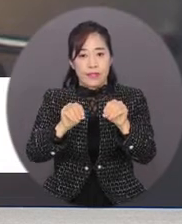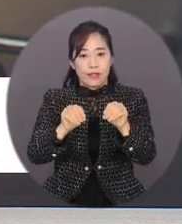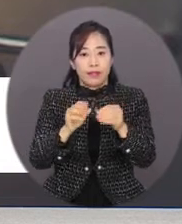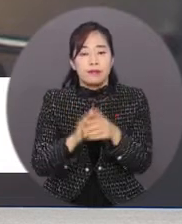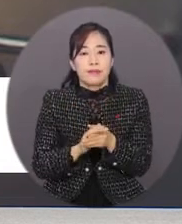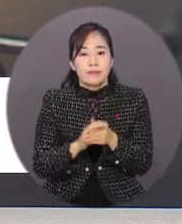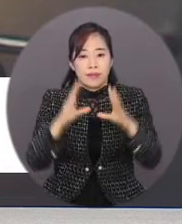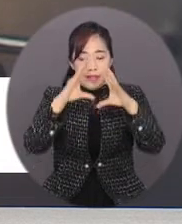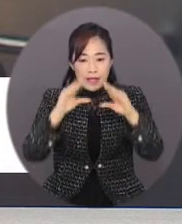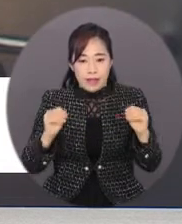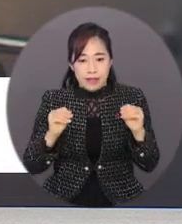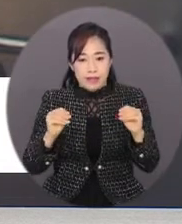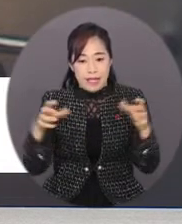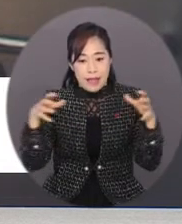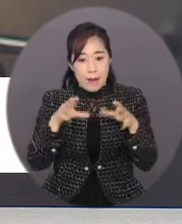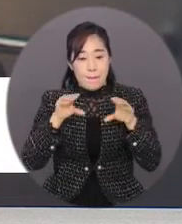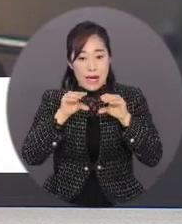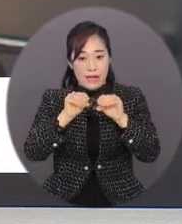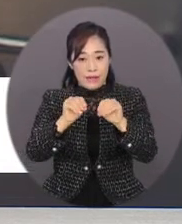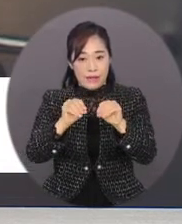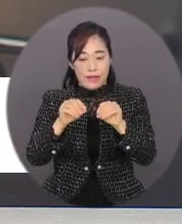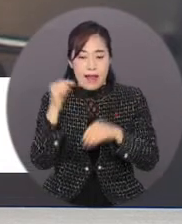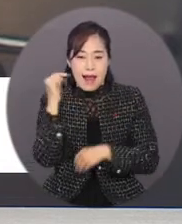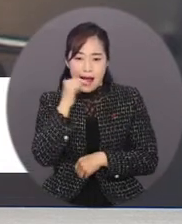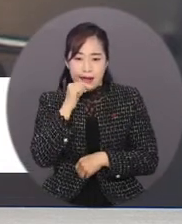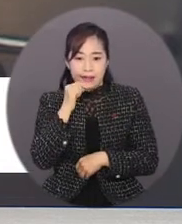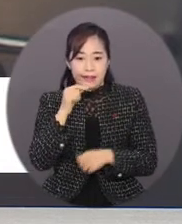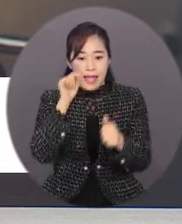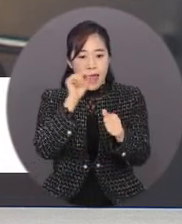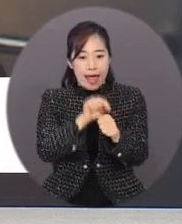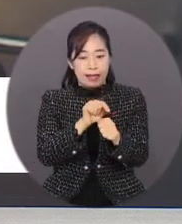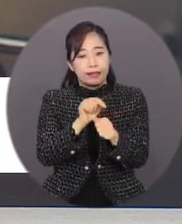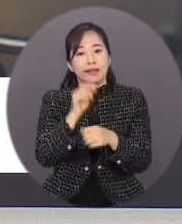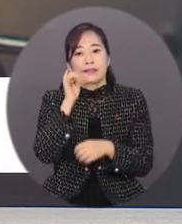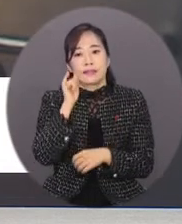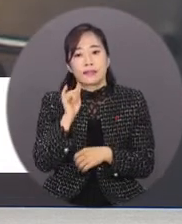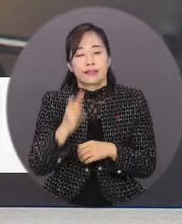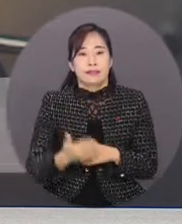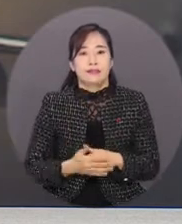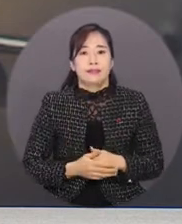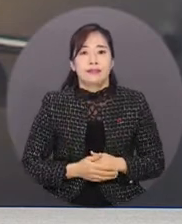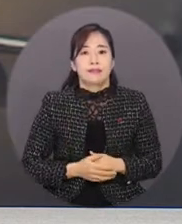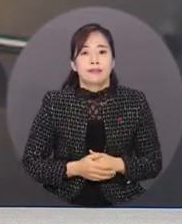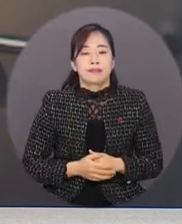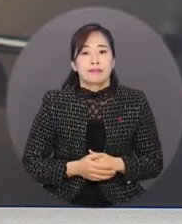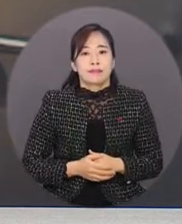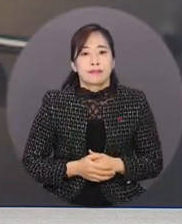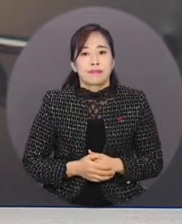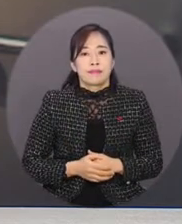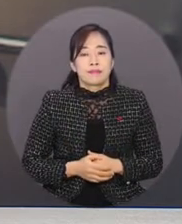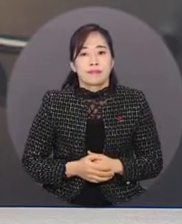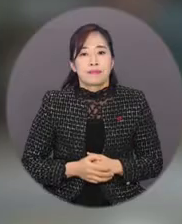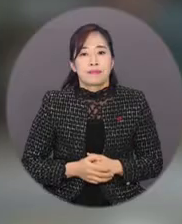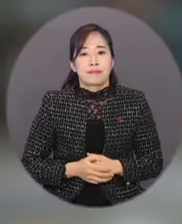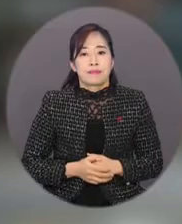다단계 시설의 집합을 금지하는 등 강화된 행정명령을 내렸습니다. 김철원 기자의 보도입니다.